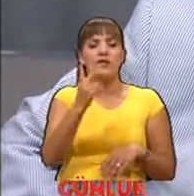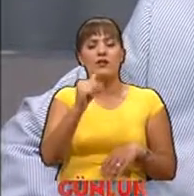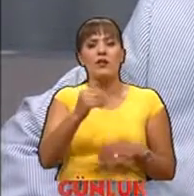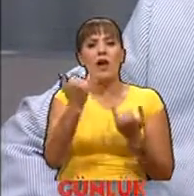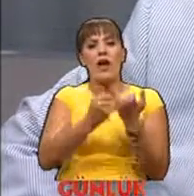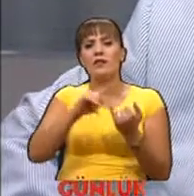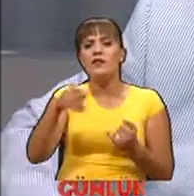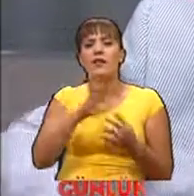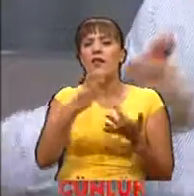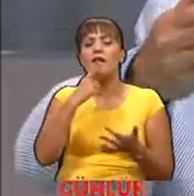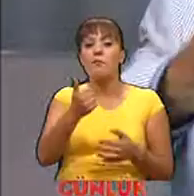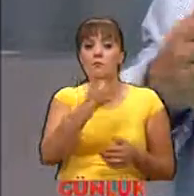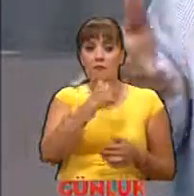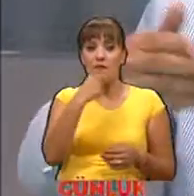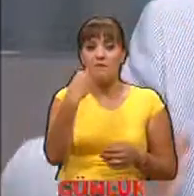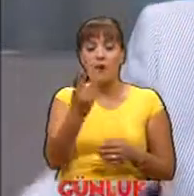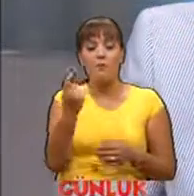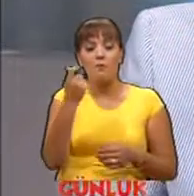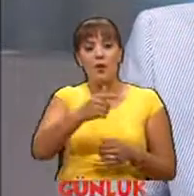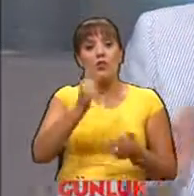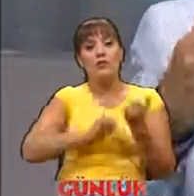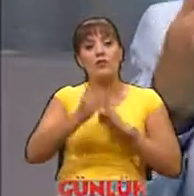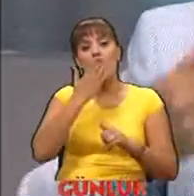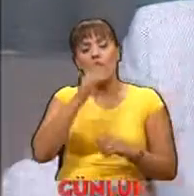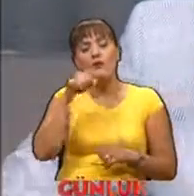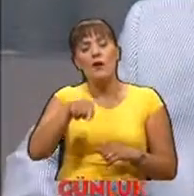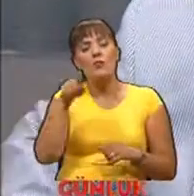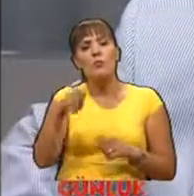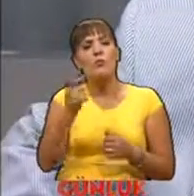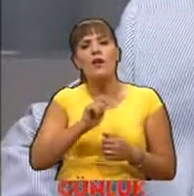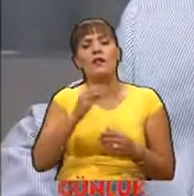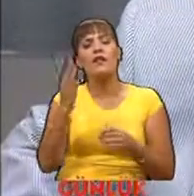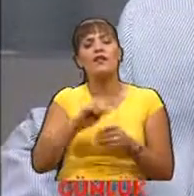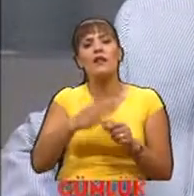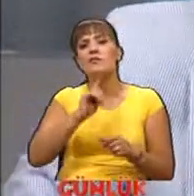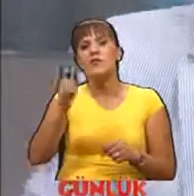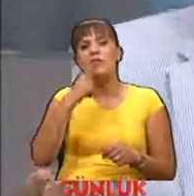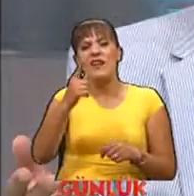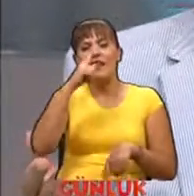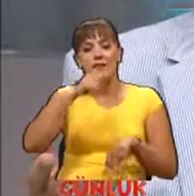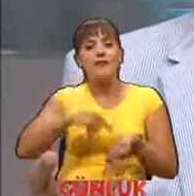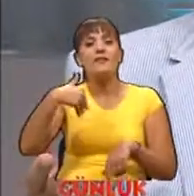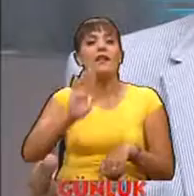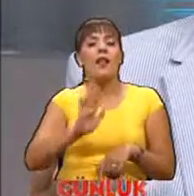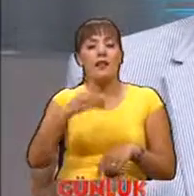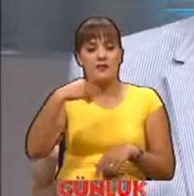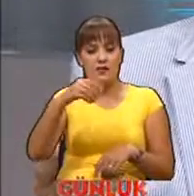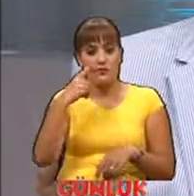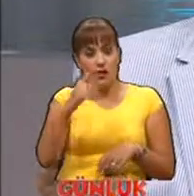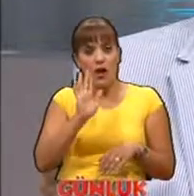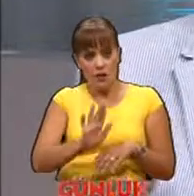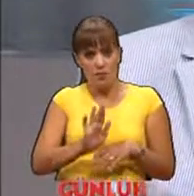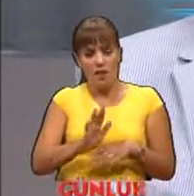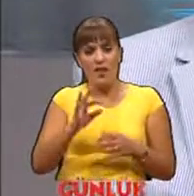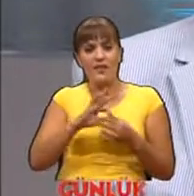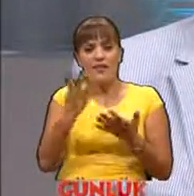günde kardeşleriniz ne der? Babamın verdiği parayla üniversitede okurken sen bu parayı nasıl ödedin diyecekler. İnandırıcı değil. İnandırıcı değil. Satış göstermişsin